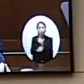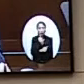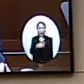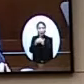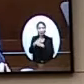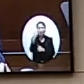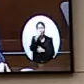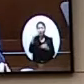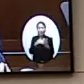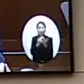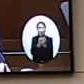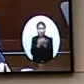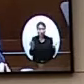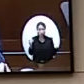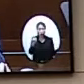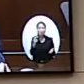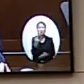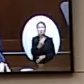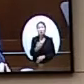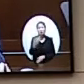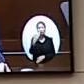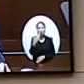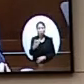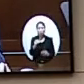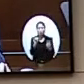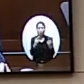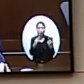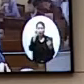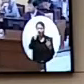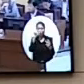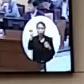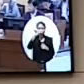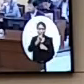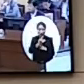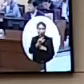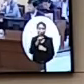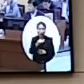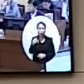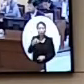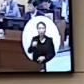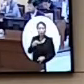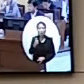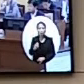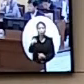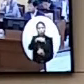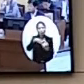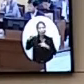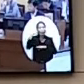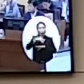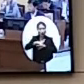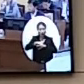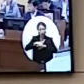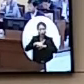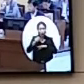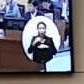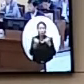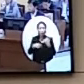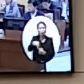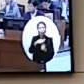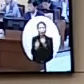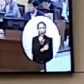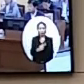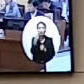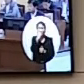예산결산특별위원회에서 심사하여 회부된 2019년도 제2회 추가경정예산안 및 기금운용기획안,